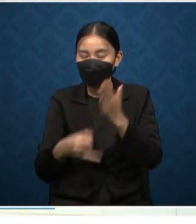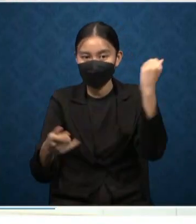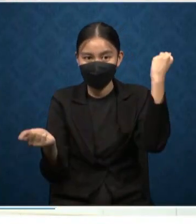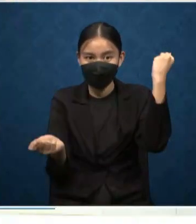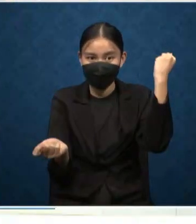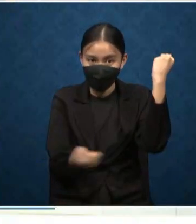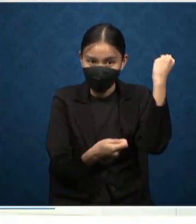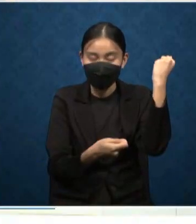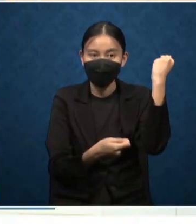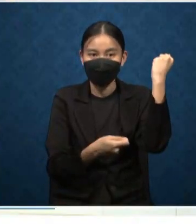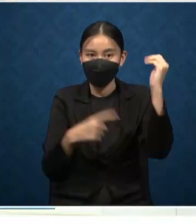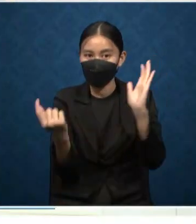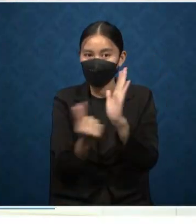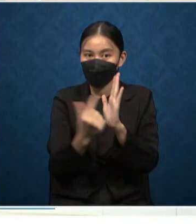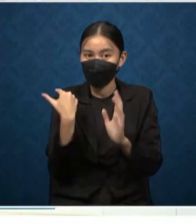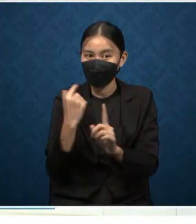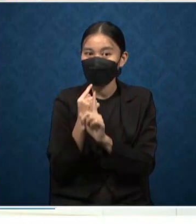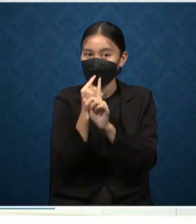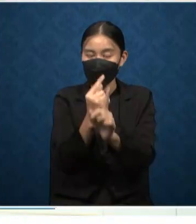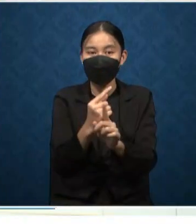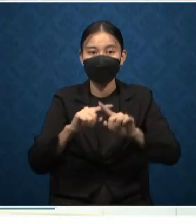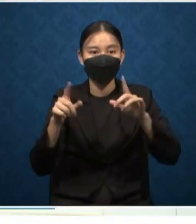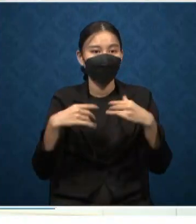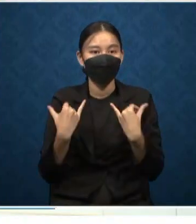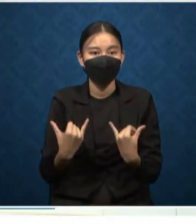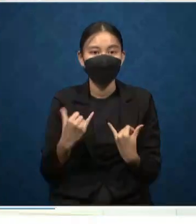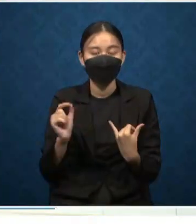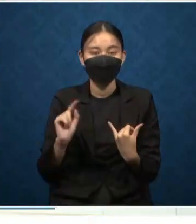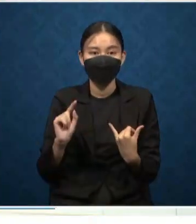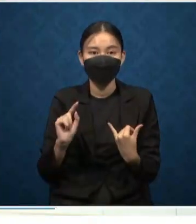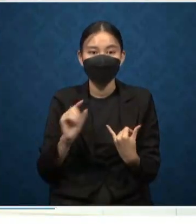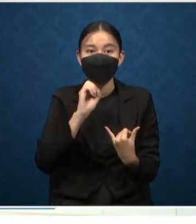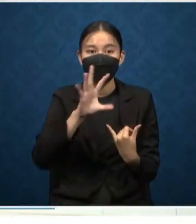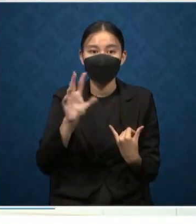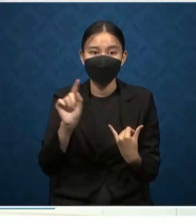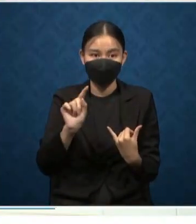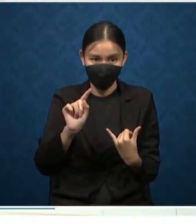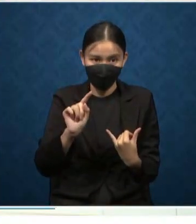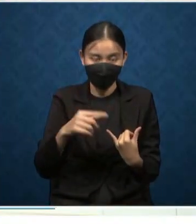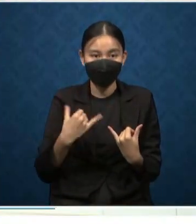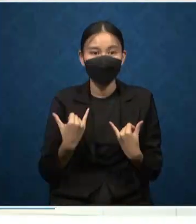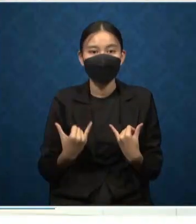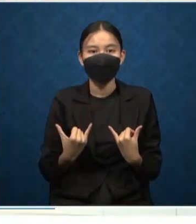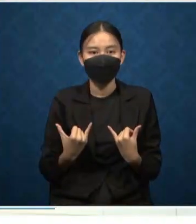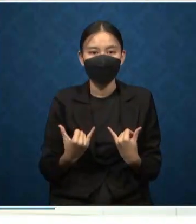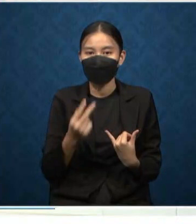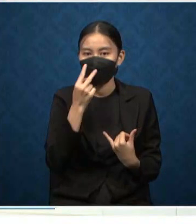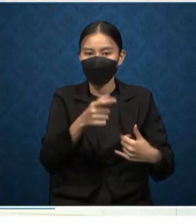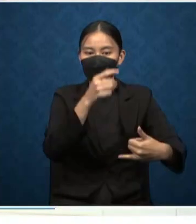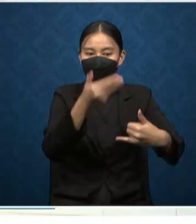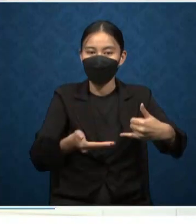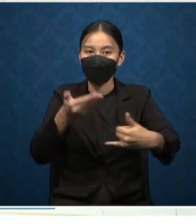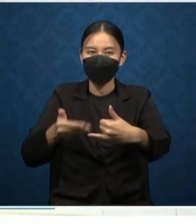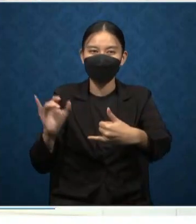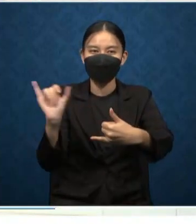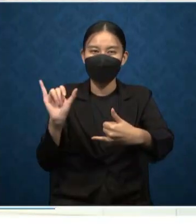ตามAre t sorry ionsมการบัจัดไว้แต่ในปัจุบัลนะครับ ต้เรีนอยนี้ครับว่า เรายไม่ได้พบพฤธการตรงนั้นนะ